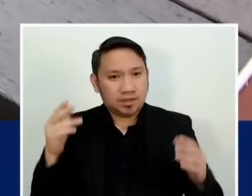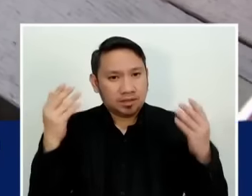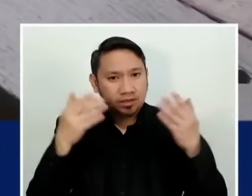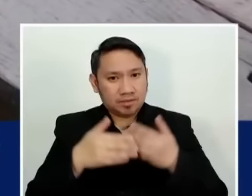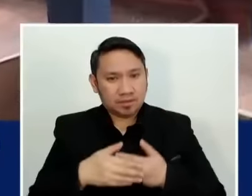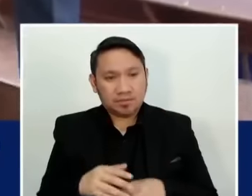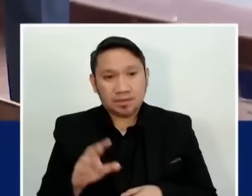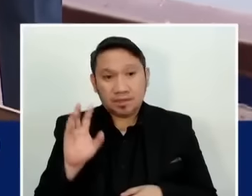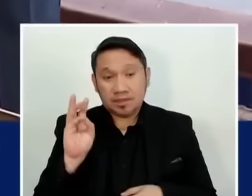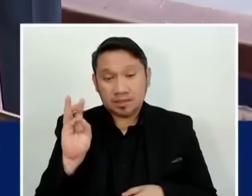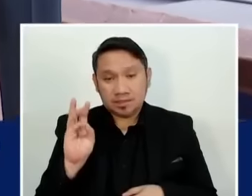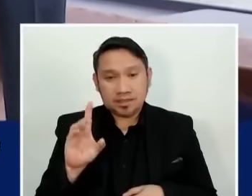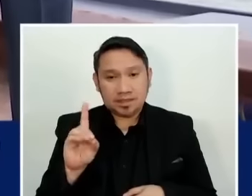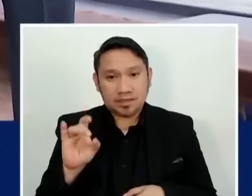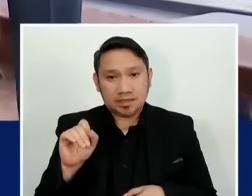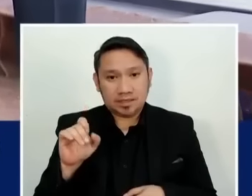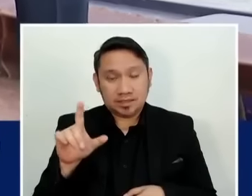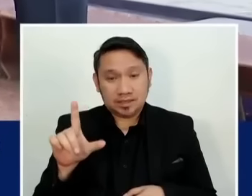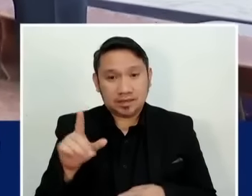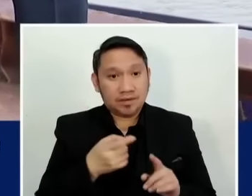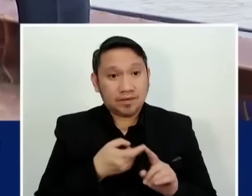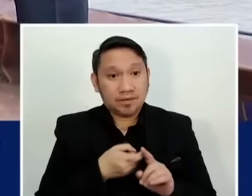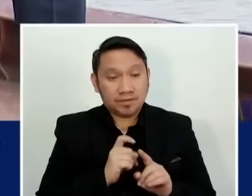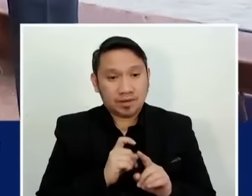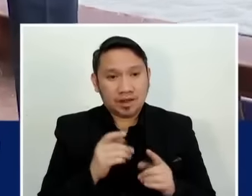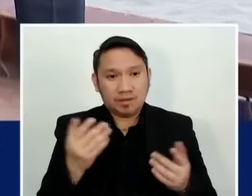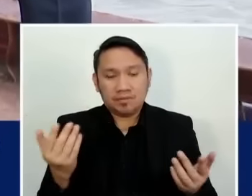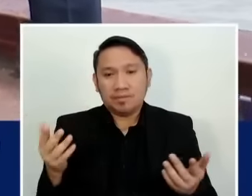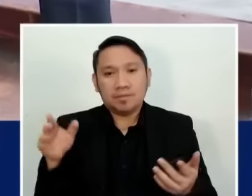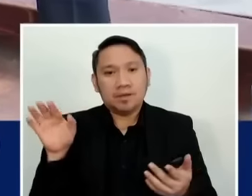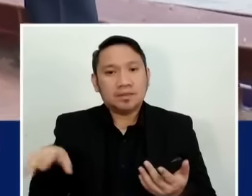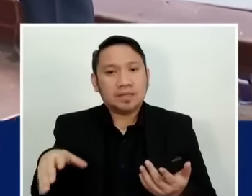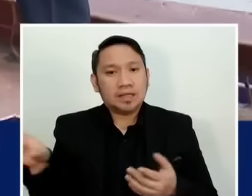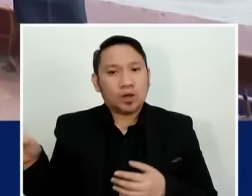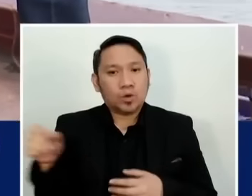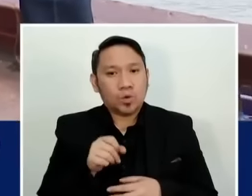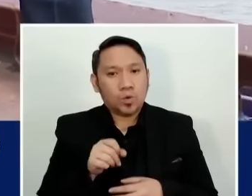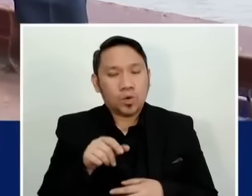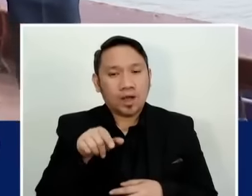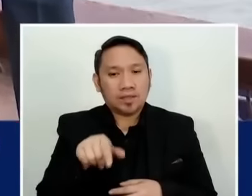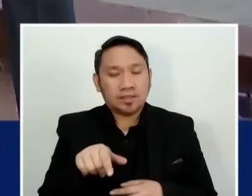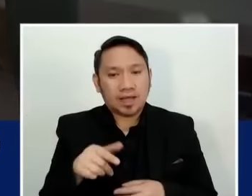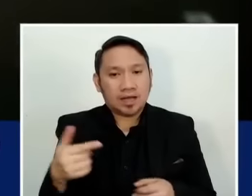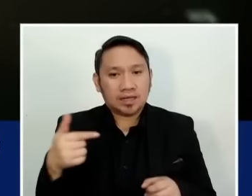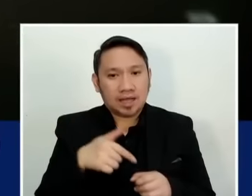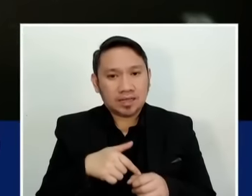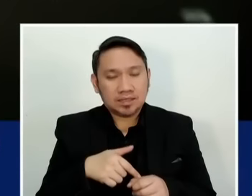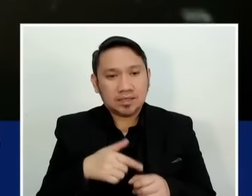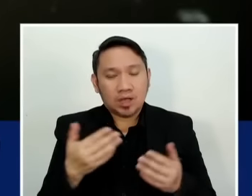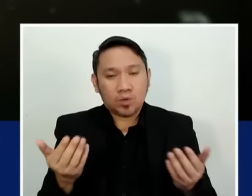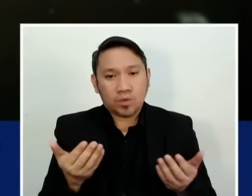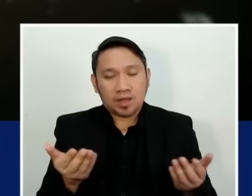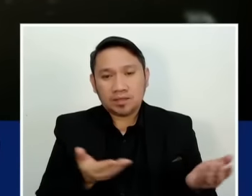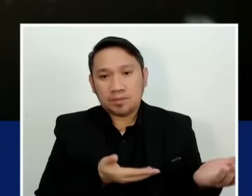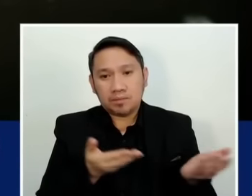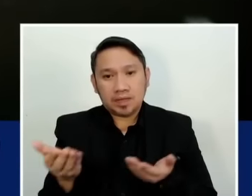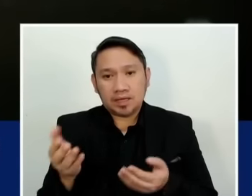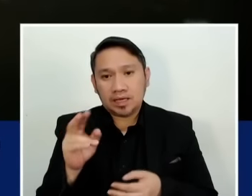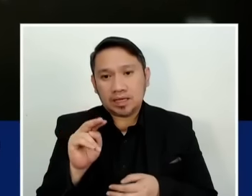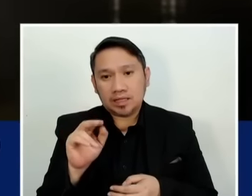6,000 litro ng diesel na galing sa paihi o oil smuggling at ibibiyahe sana sa Navotas. Nito namang Biyernes ng